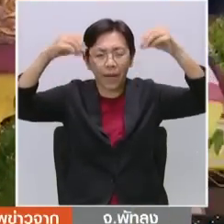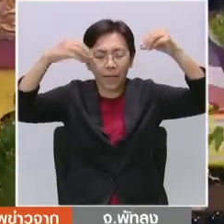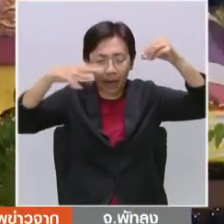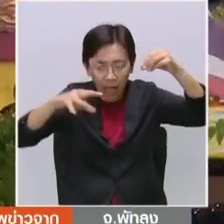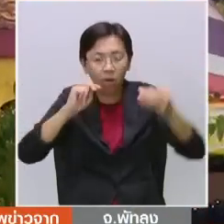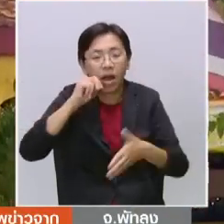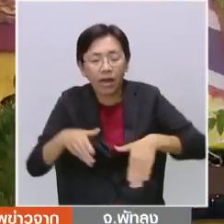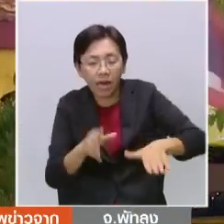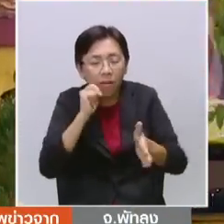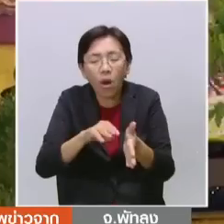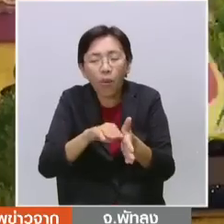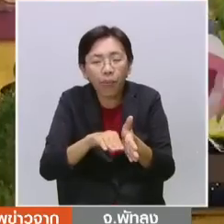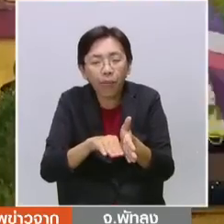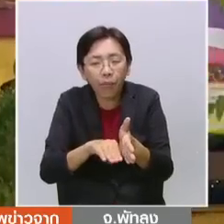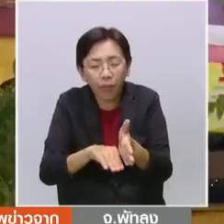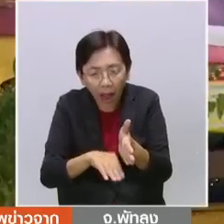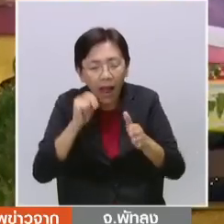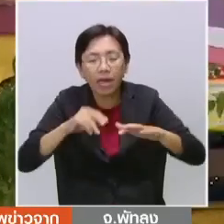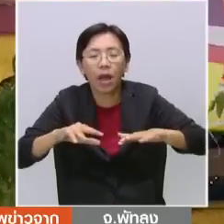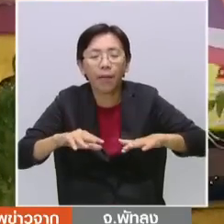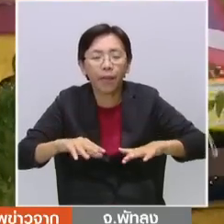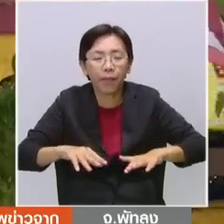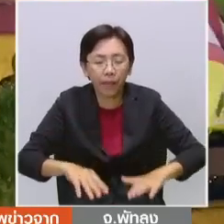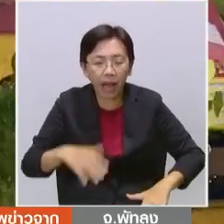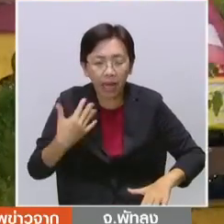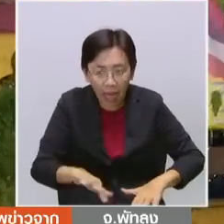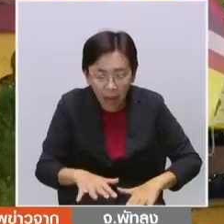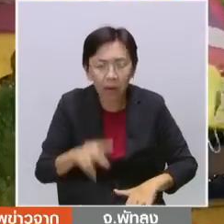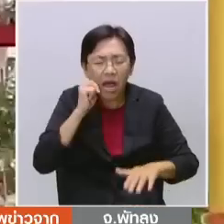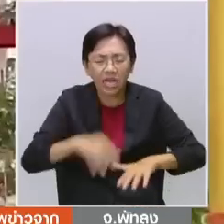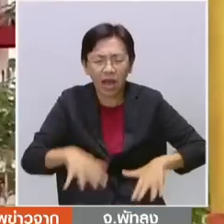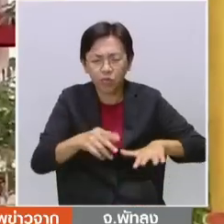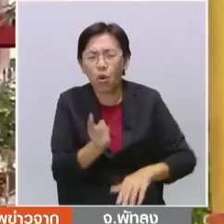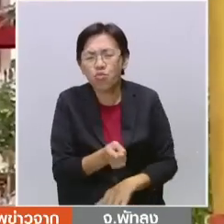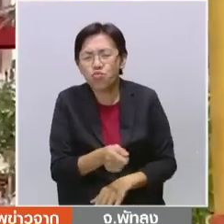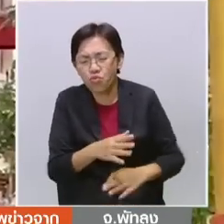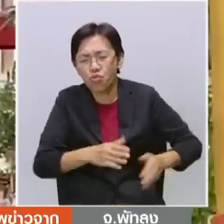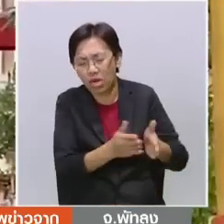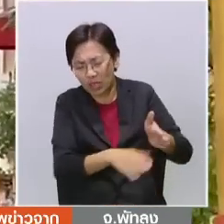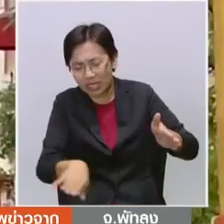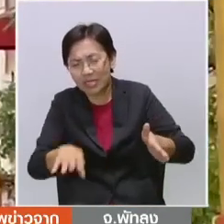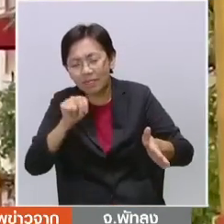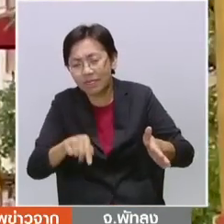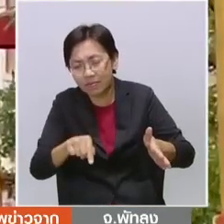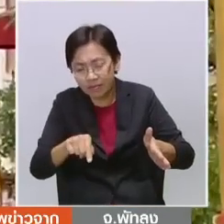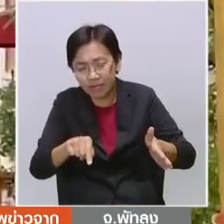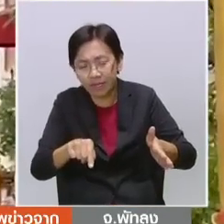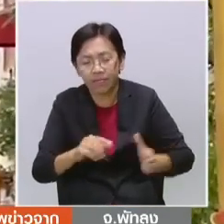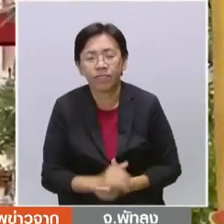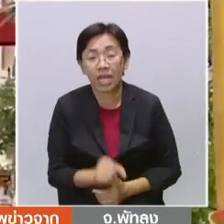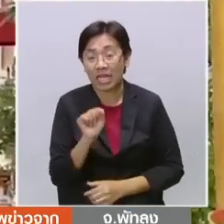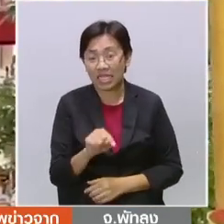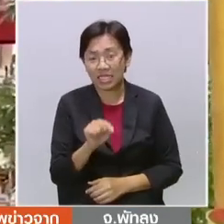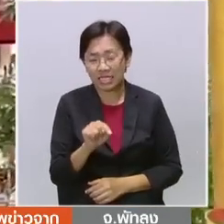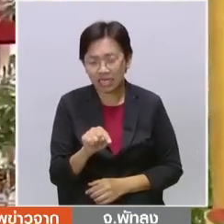ลายพื้นที่ลดระดับลงเข้าสู่ภาวะปกติแล้วแต่ก็ยังคงเหลือน้ำท่วมขังในพื้นที่ลุ่มของอำเภอริมชายฝั่งครับซึ่งจุ